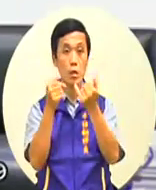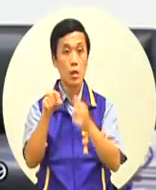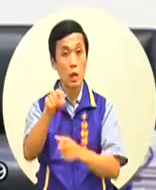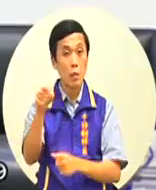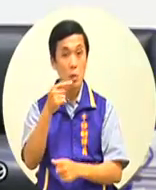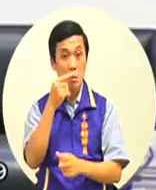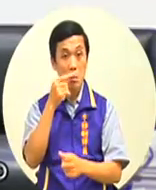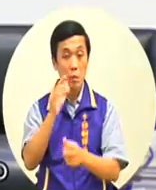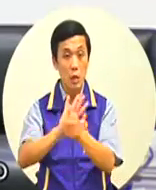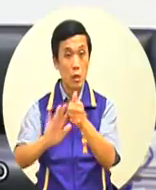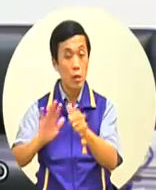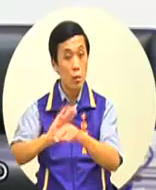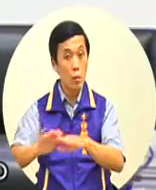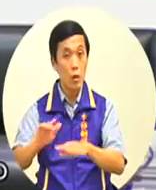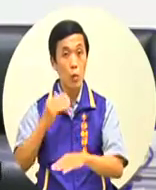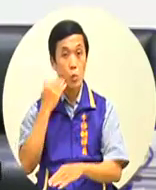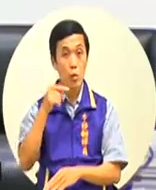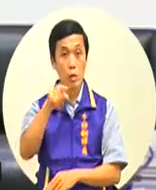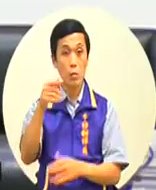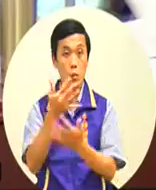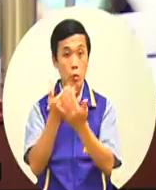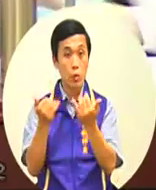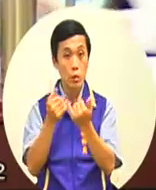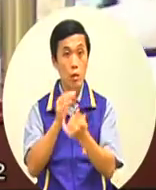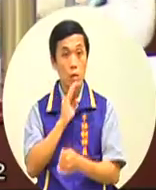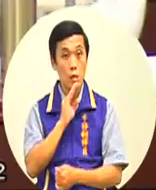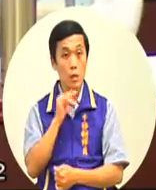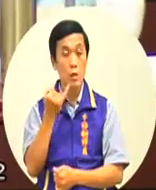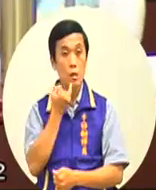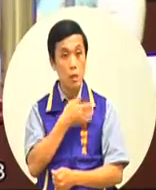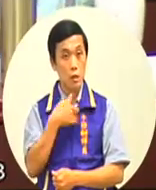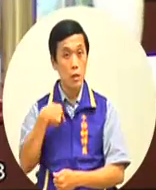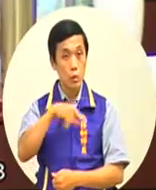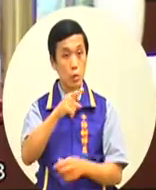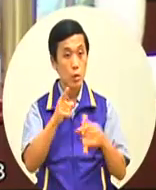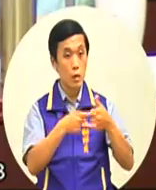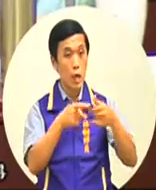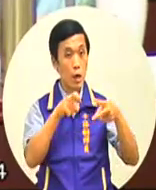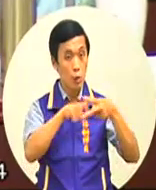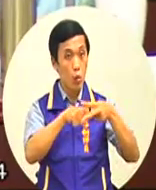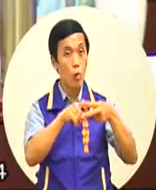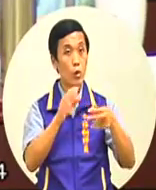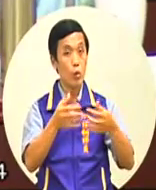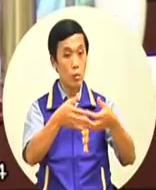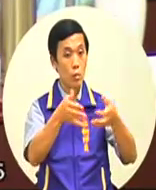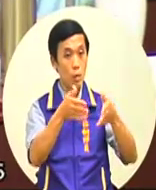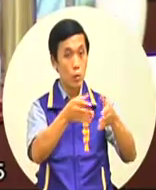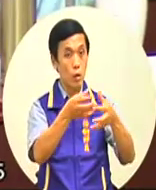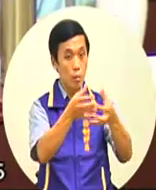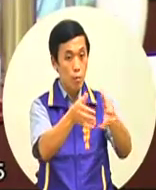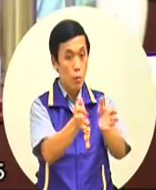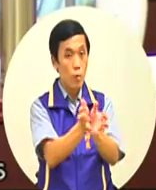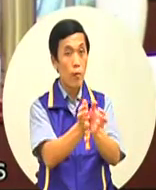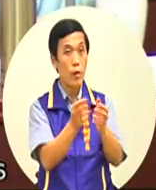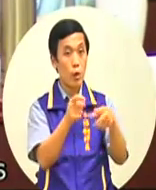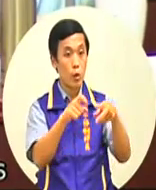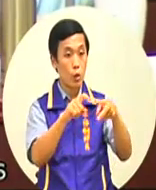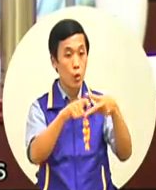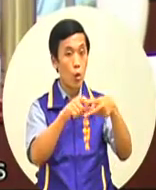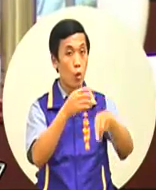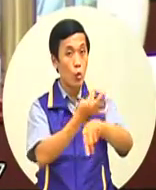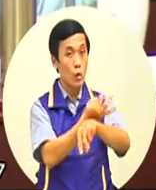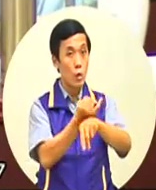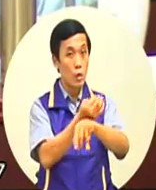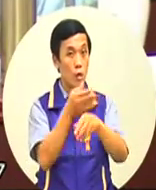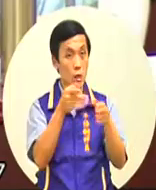因为他们如果是学生，他们可能有一些会去打工，会部分工时，这对部分工时实行制的劳工来